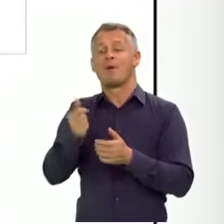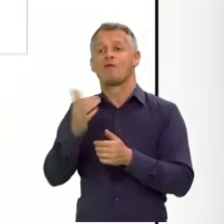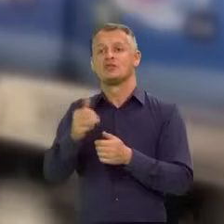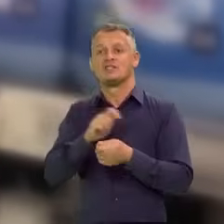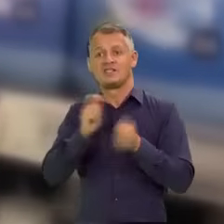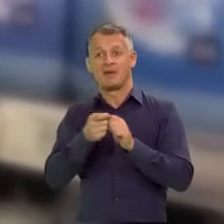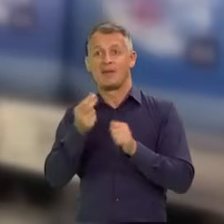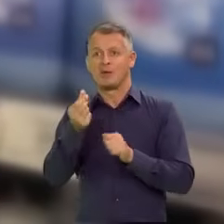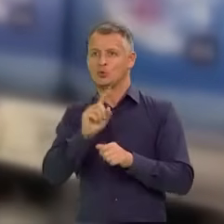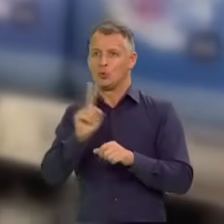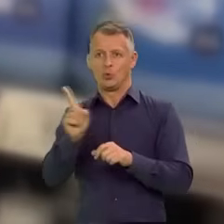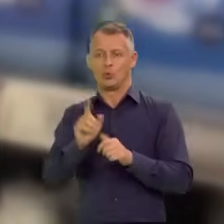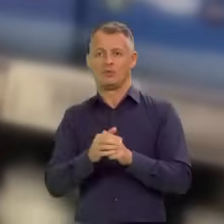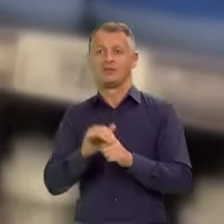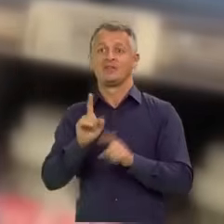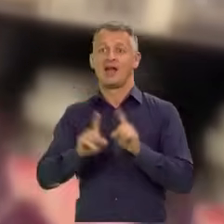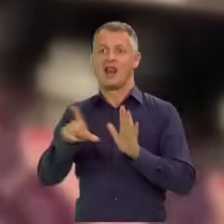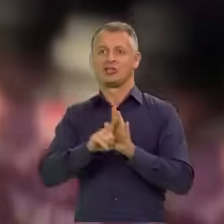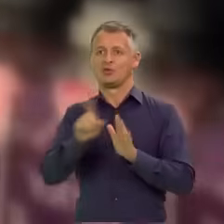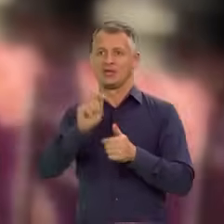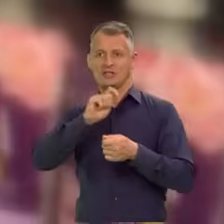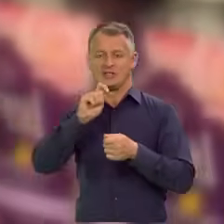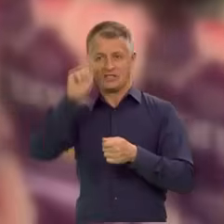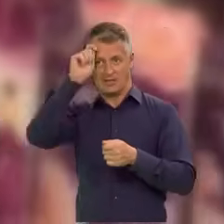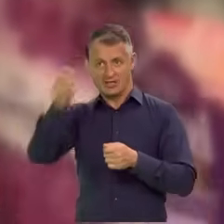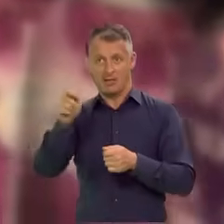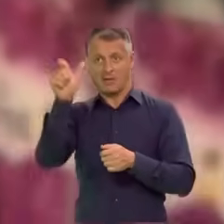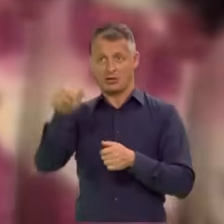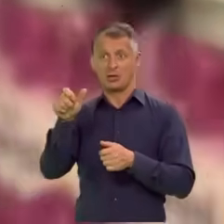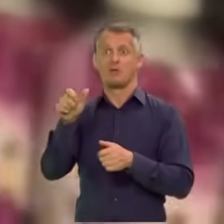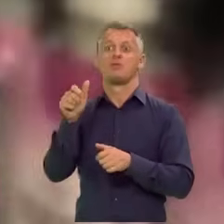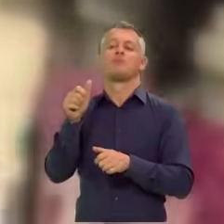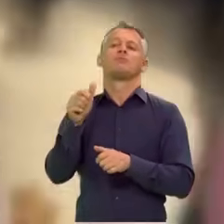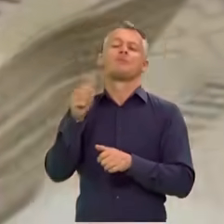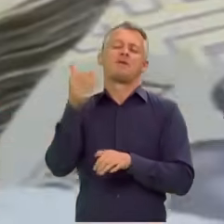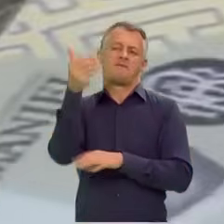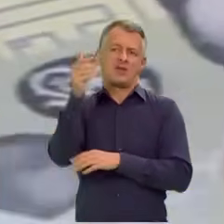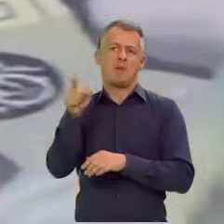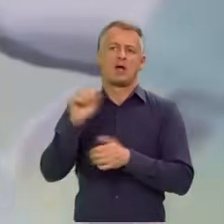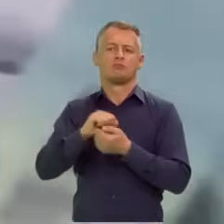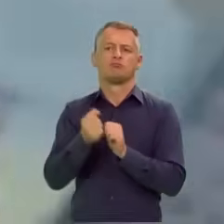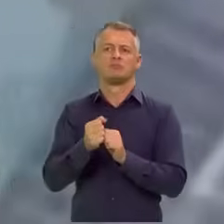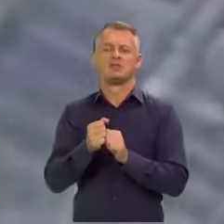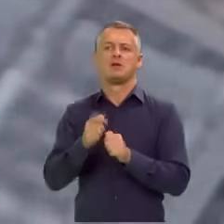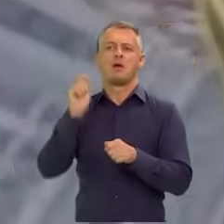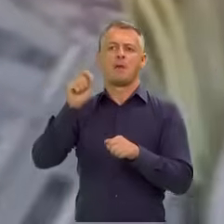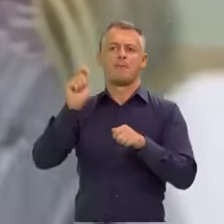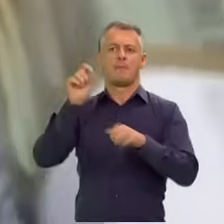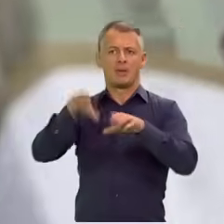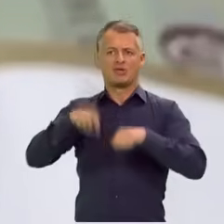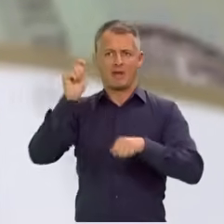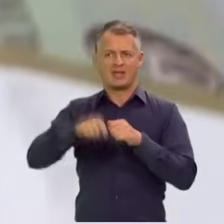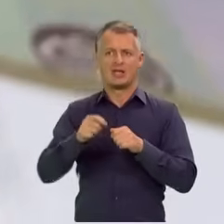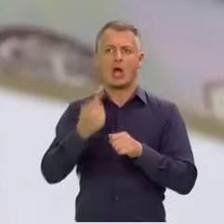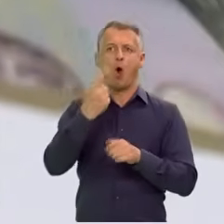nu. Dacă legea nu este respectată, producătorul sau vânzătorul vor primi o amendă cuprinsă între 1.000 și 10.000 de lei.